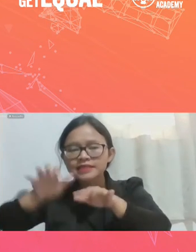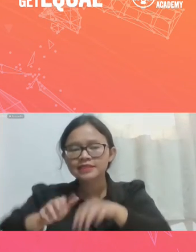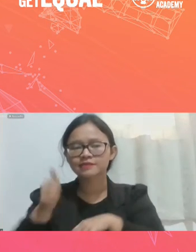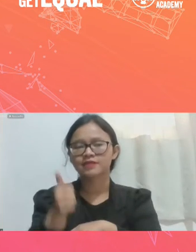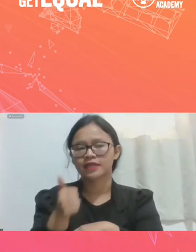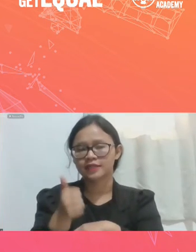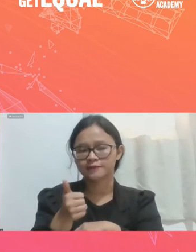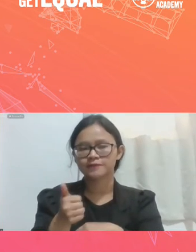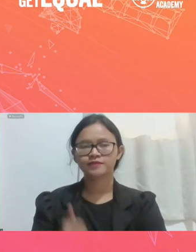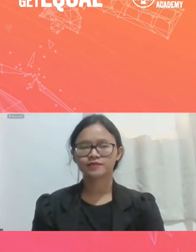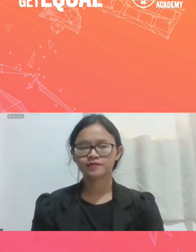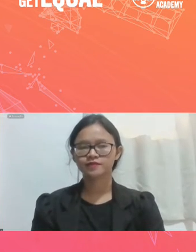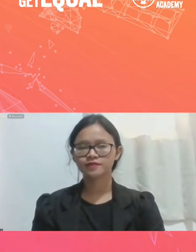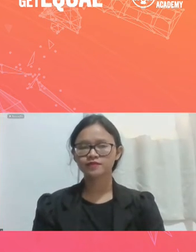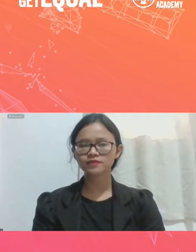smartphone. Silakan teman-teman.